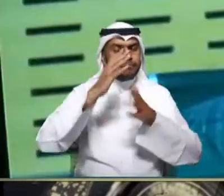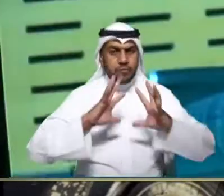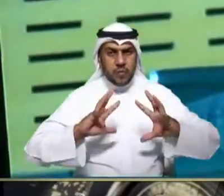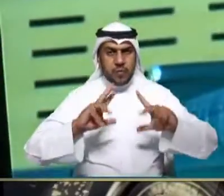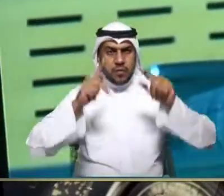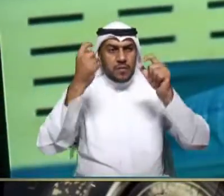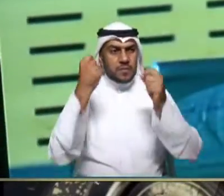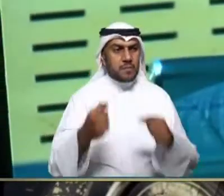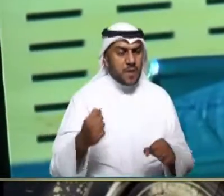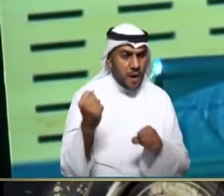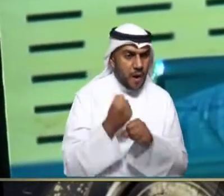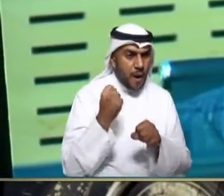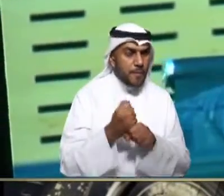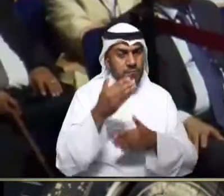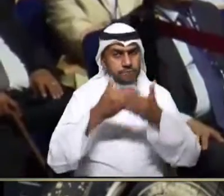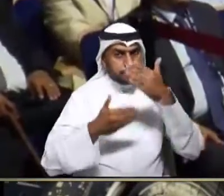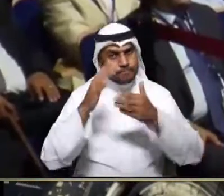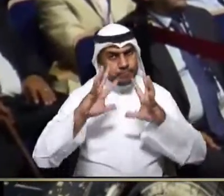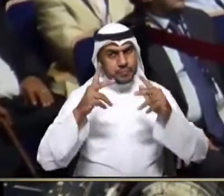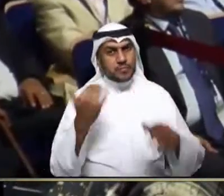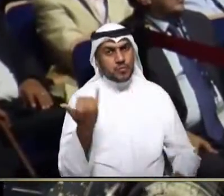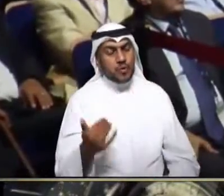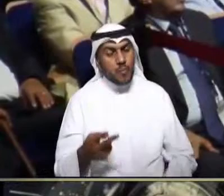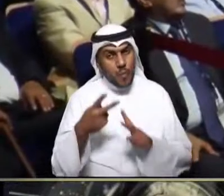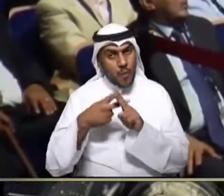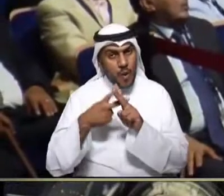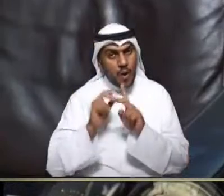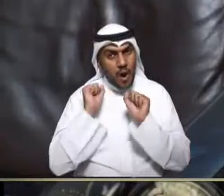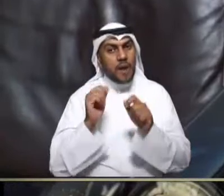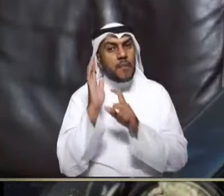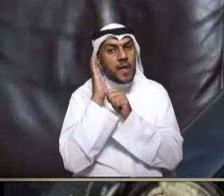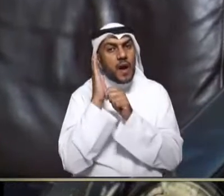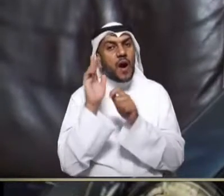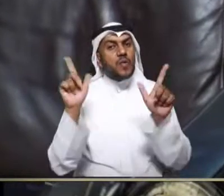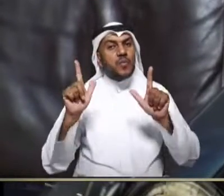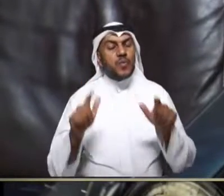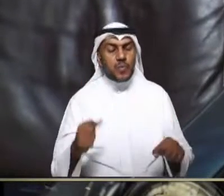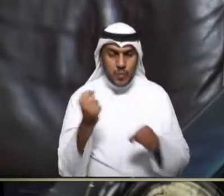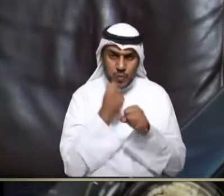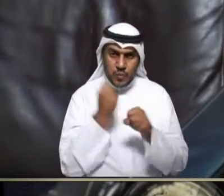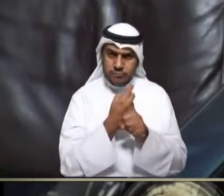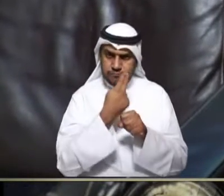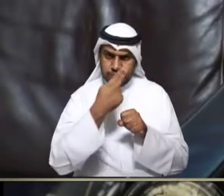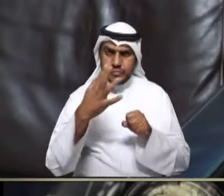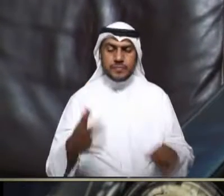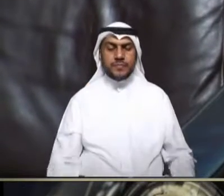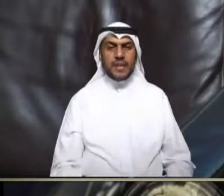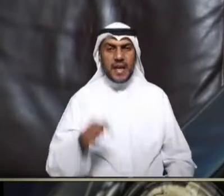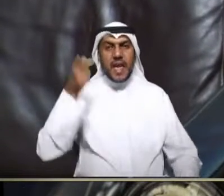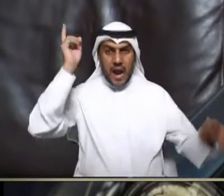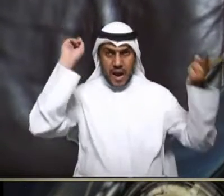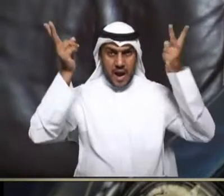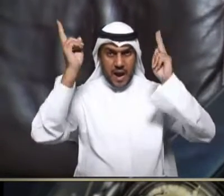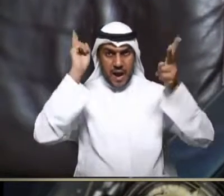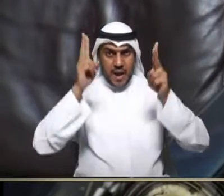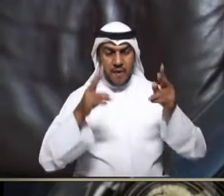للتدريب وتركيز نظام أزبو كلاود في ظل الرئاسة الكويتية لهذه المنظمة. هذا المهرجان راح